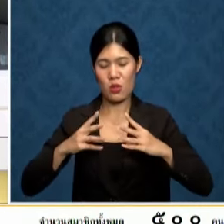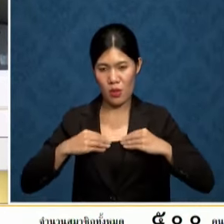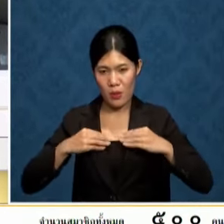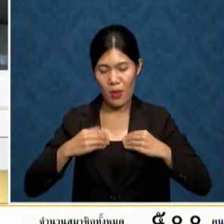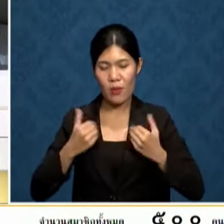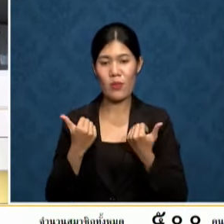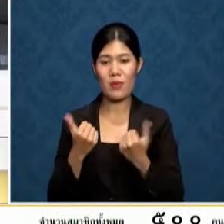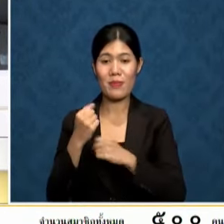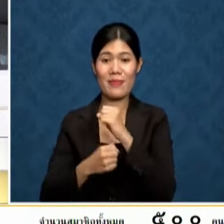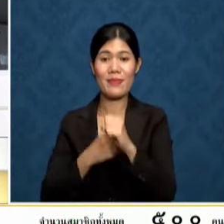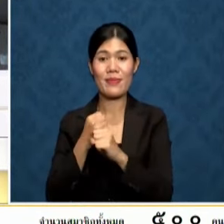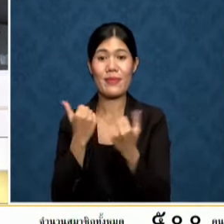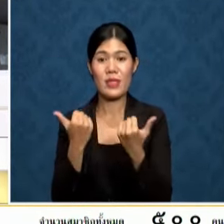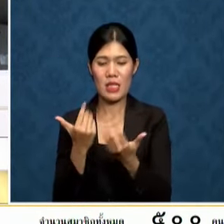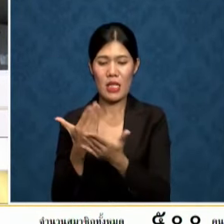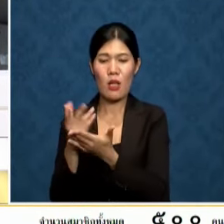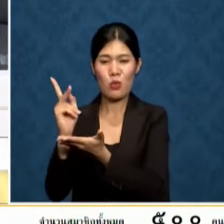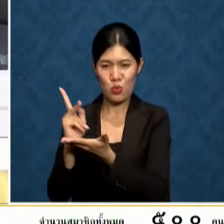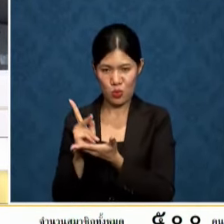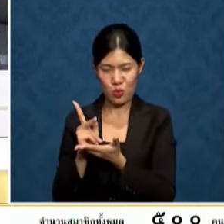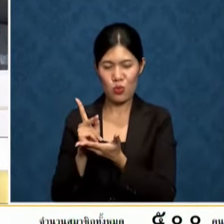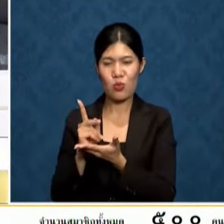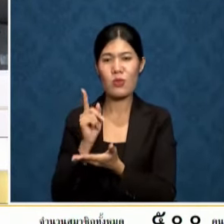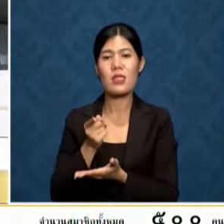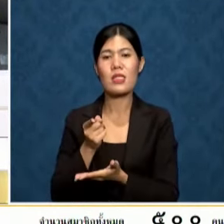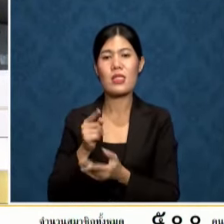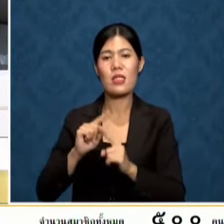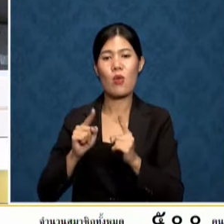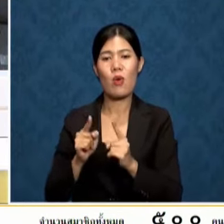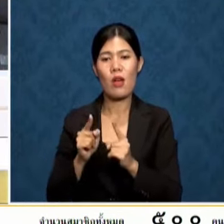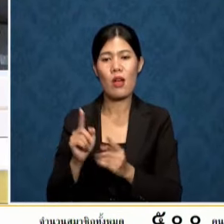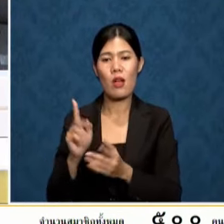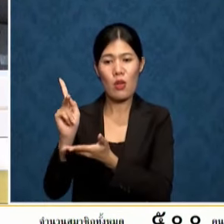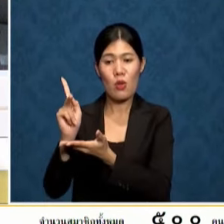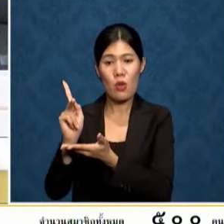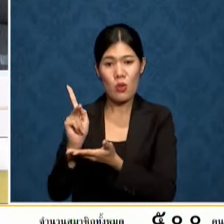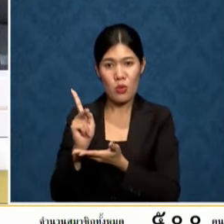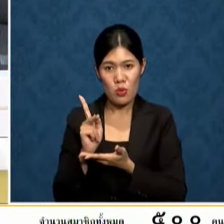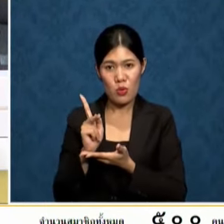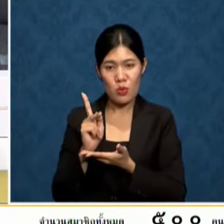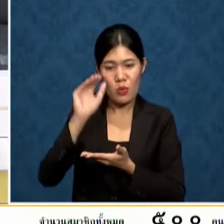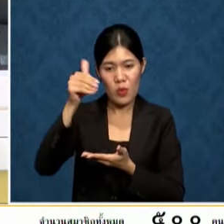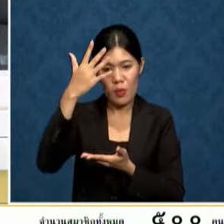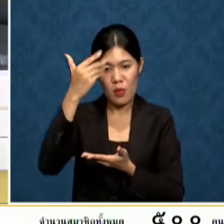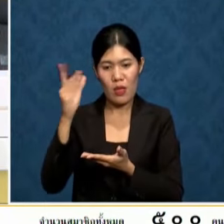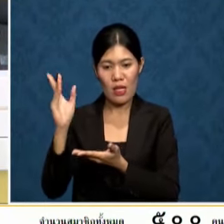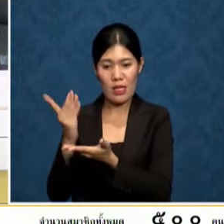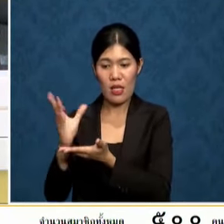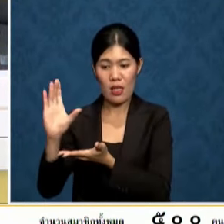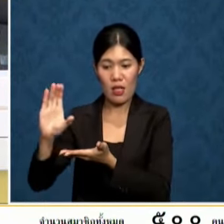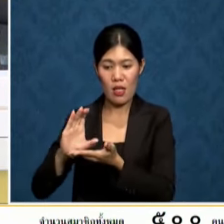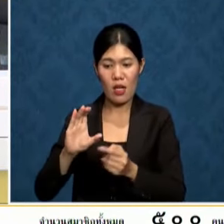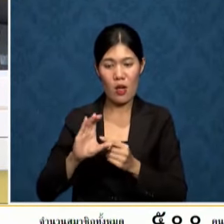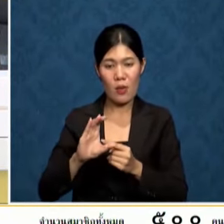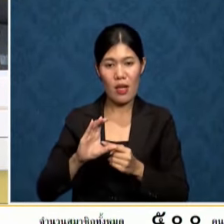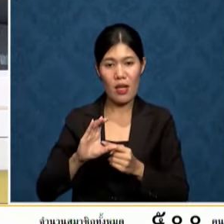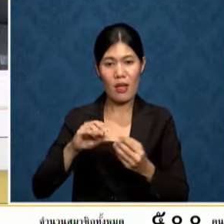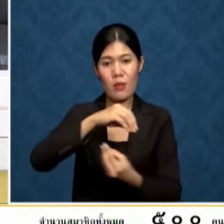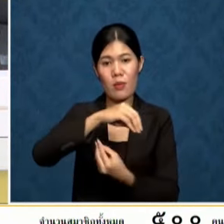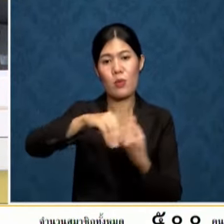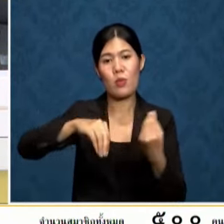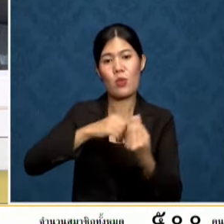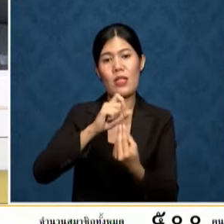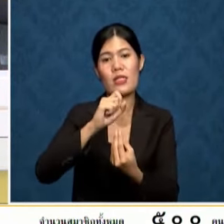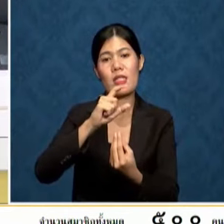เพียงแการกู้ที่เพิ่มมากขึ้นชั่วคราวเพื่อมาดำเนินโครงการในการกระตุ้นเศรษฐกิจอย่างเช่น Digital wallet